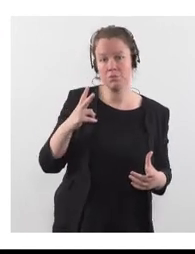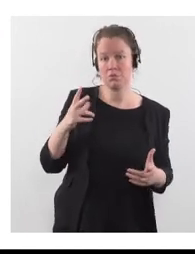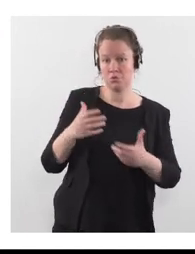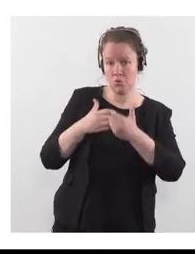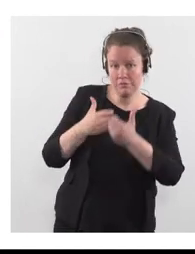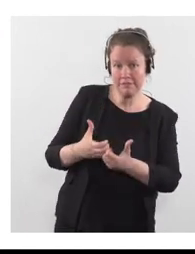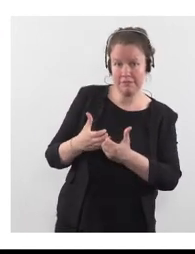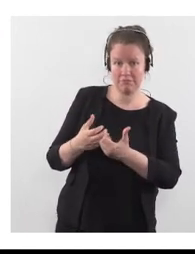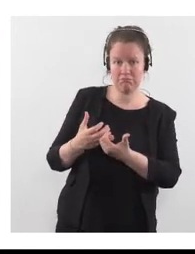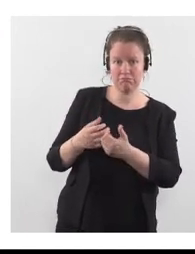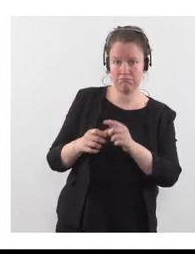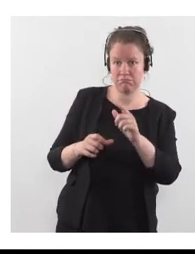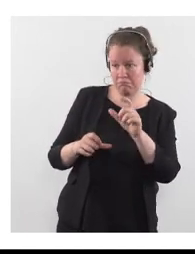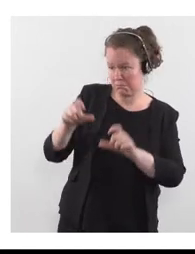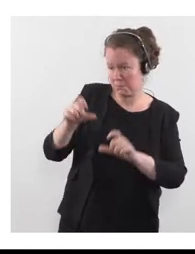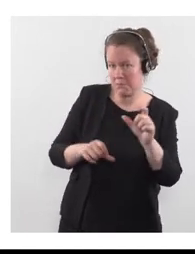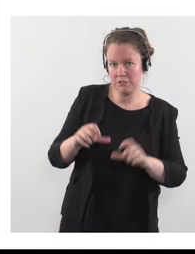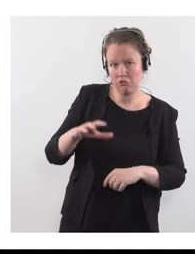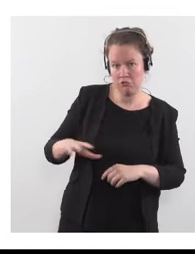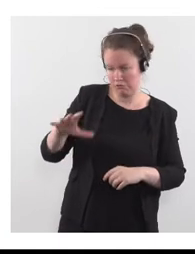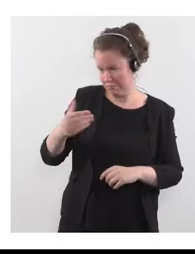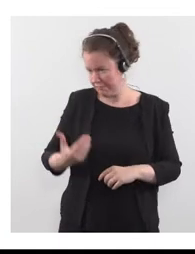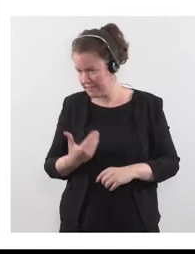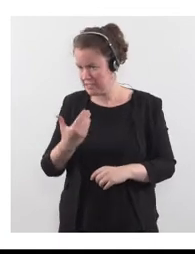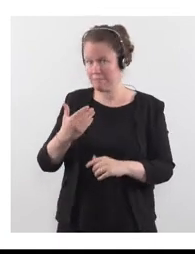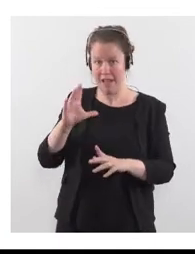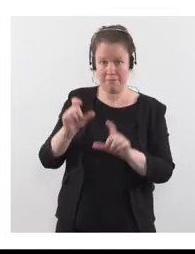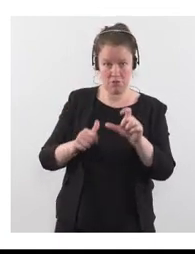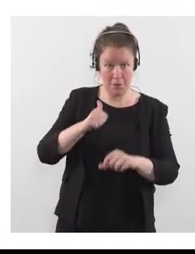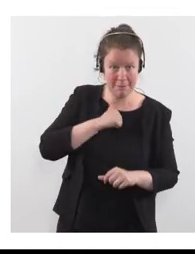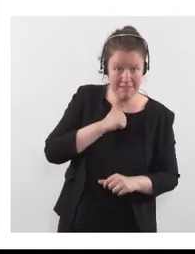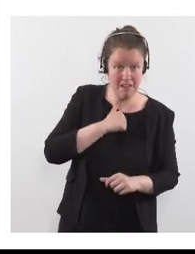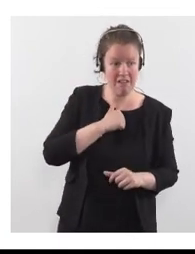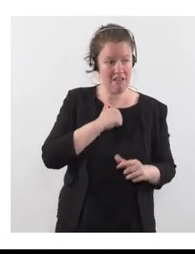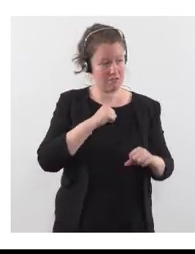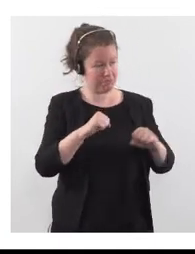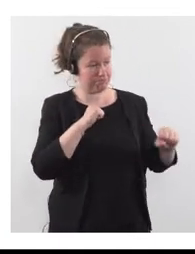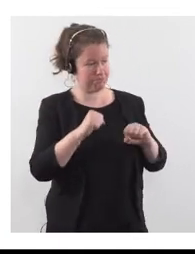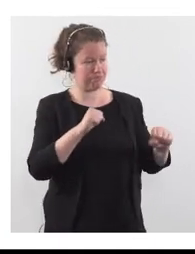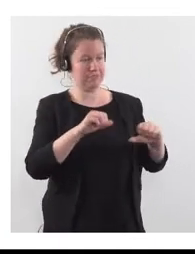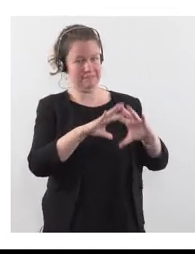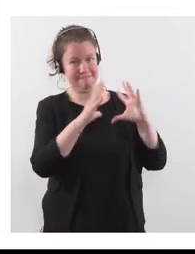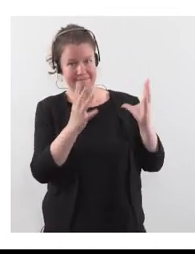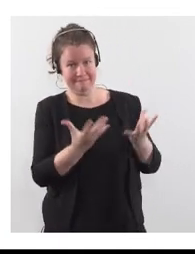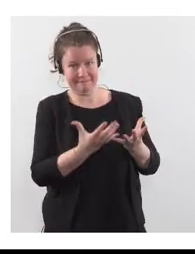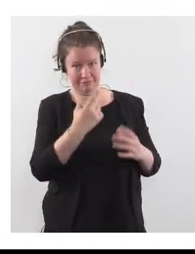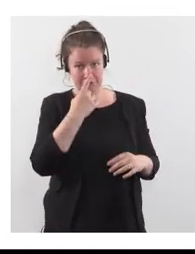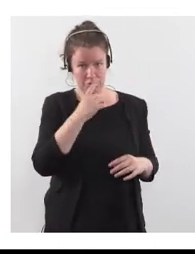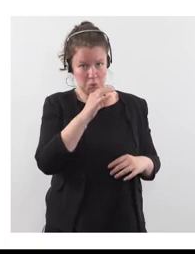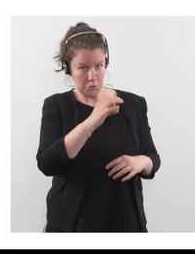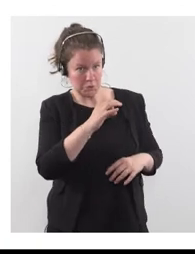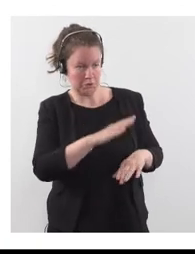publicité, il a fallu faire une pression politique, exercer une pression politique. Et je pense que pour